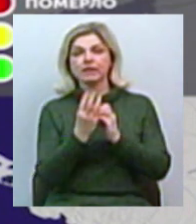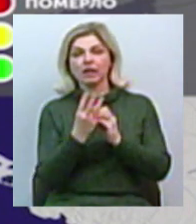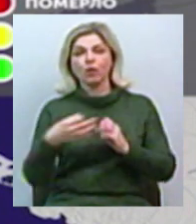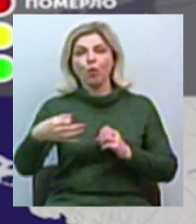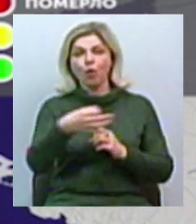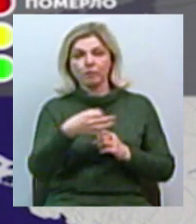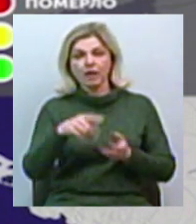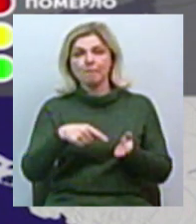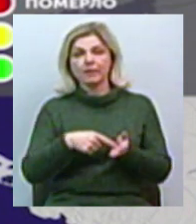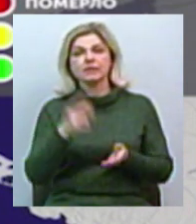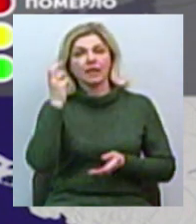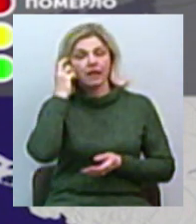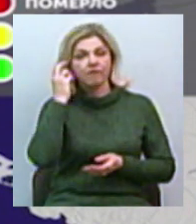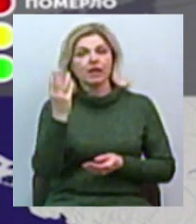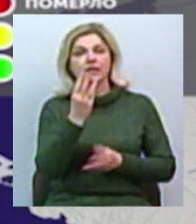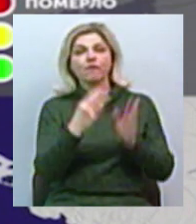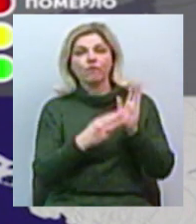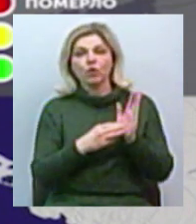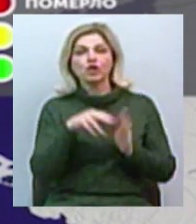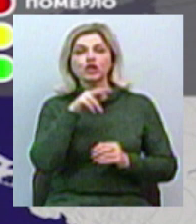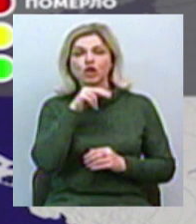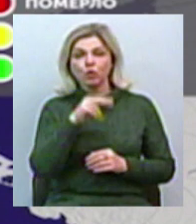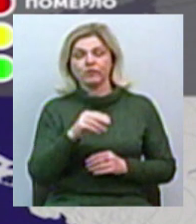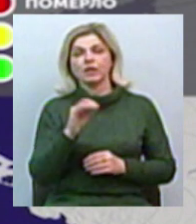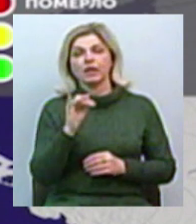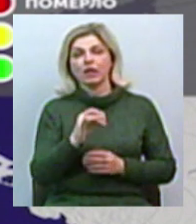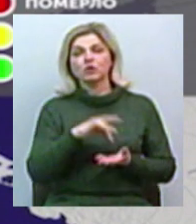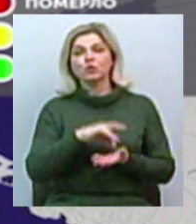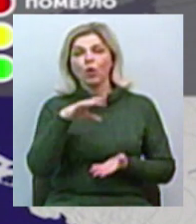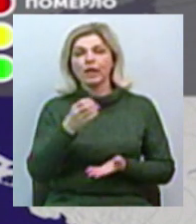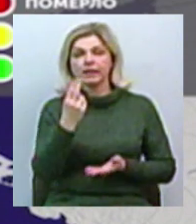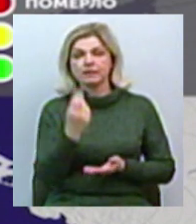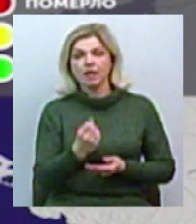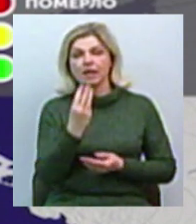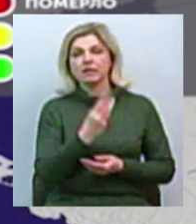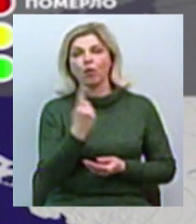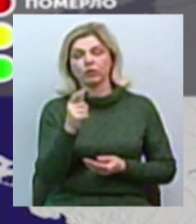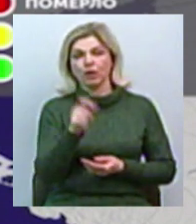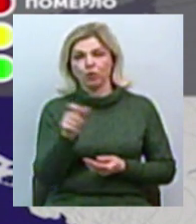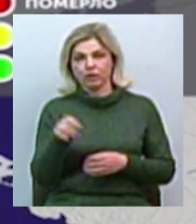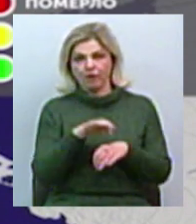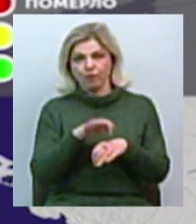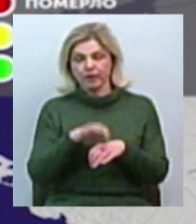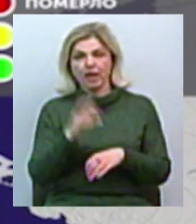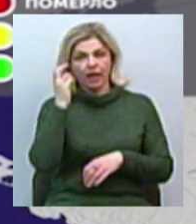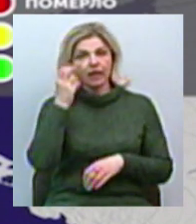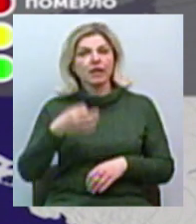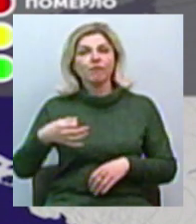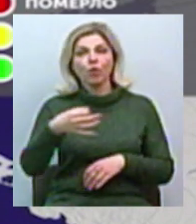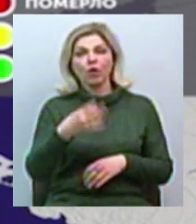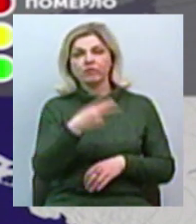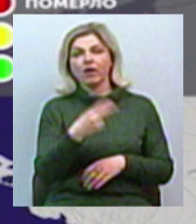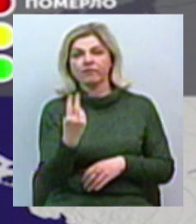областях та місті Києві, 38 – у Чернівецькій області, у столиці 31 людина хворіє, на Київщині – 22,